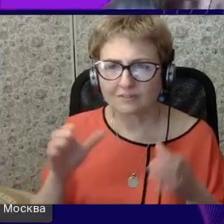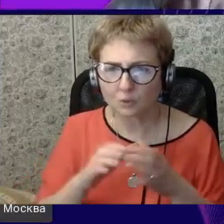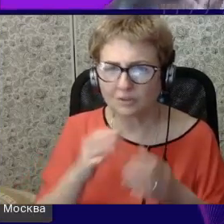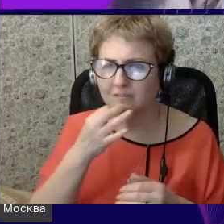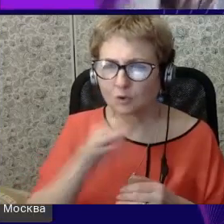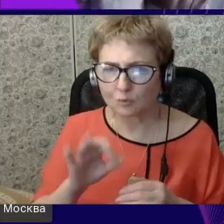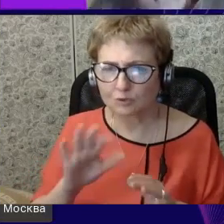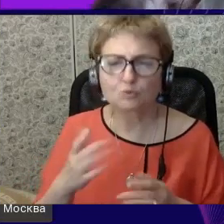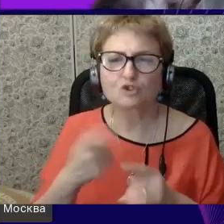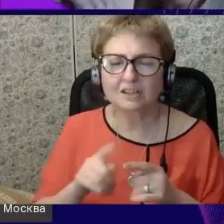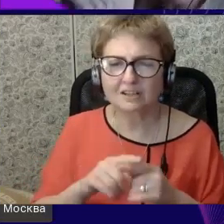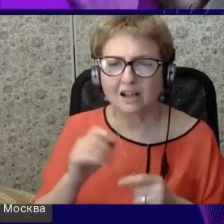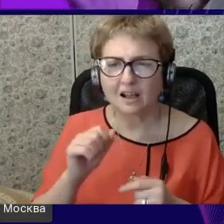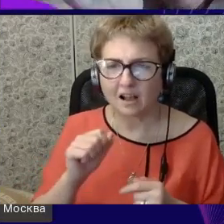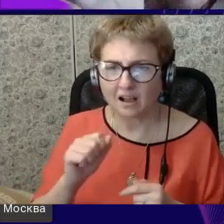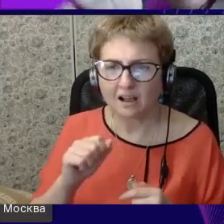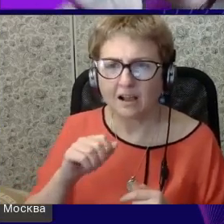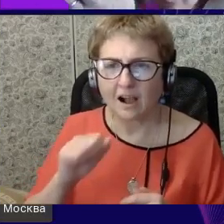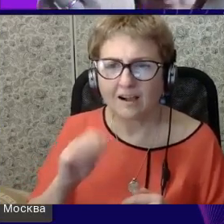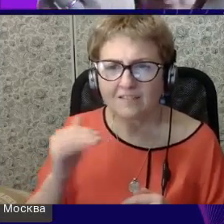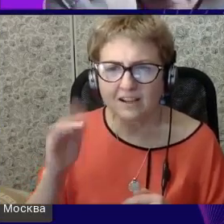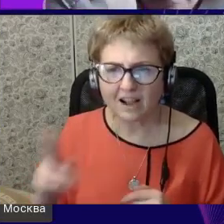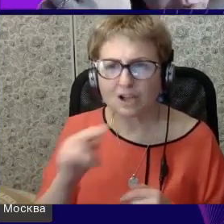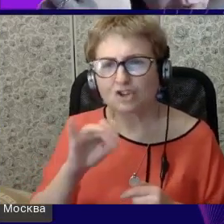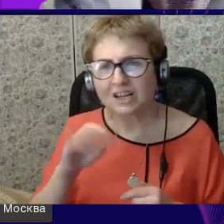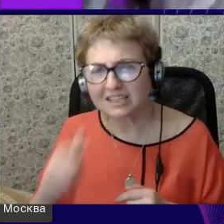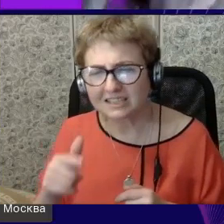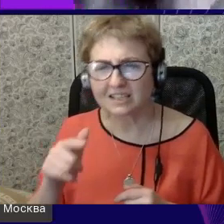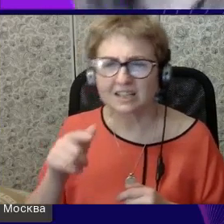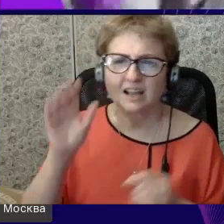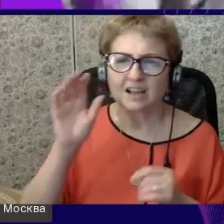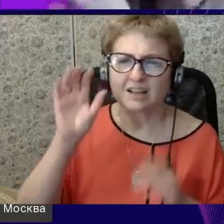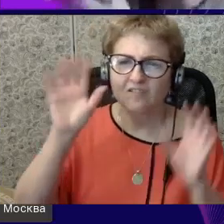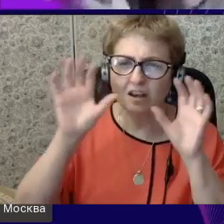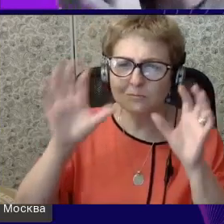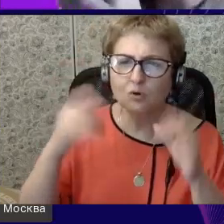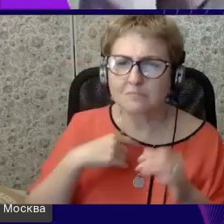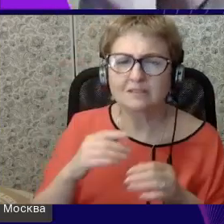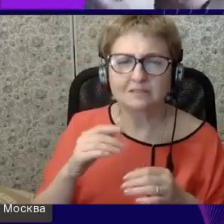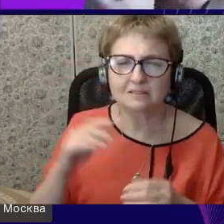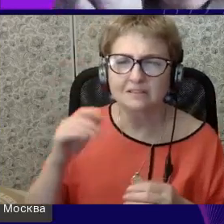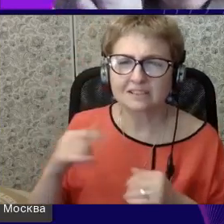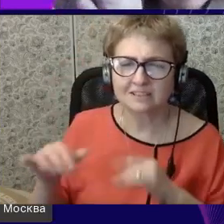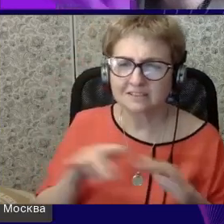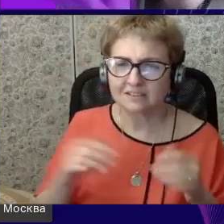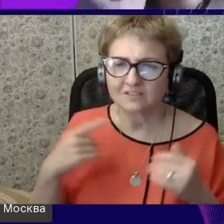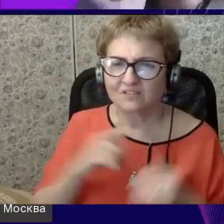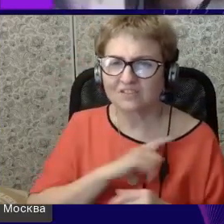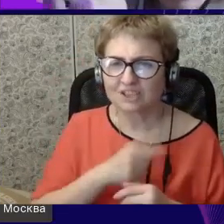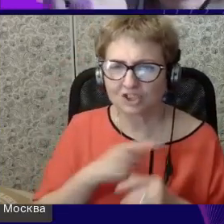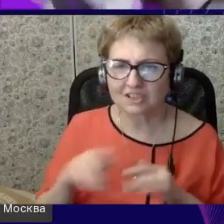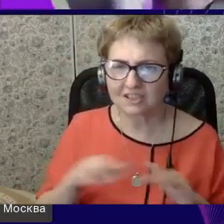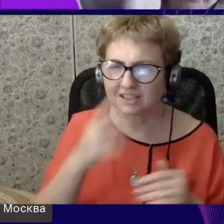Так. Вот. Итак, задача любой работы в группе, то есть в любом случае это АФК, даже если это черлидинг, даже если это